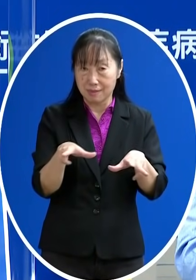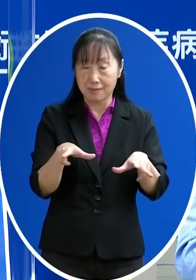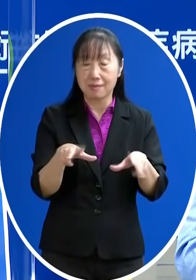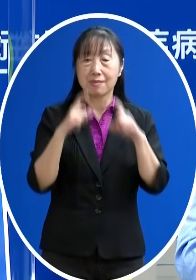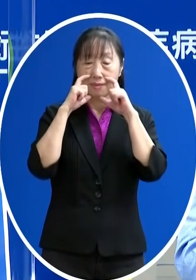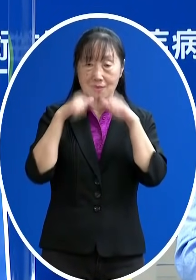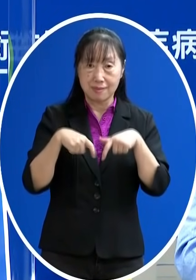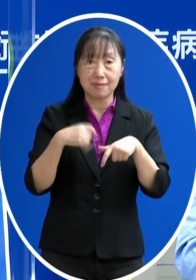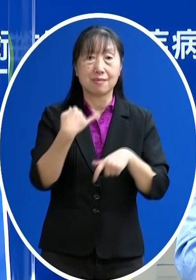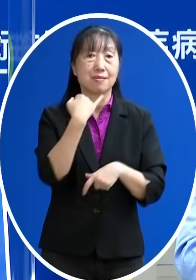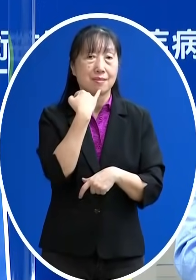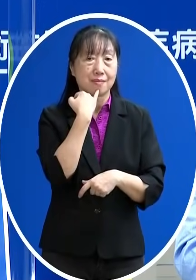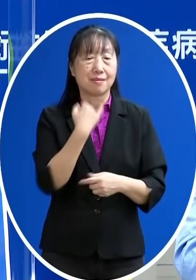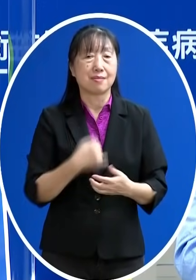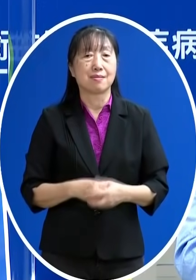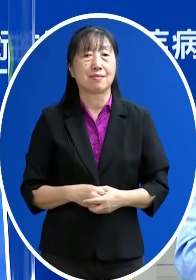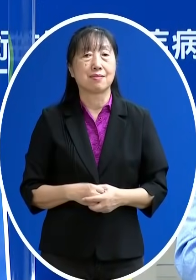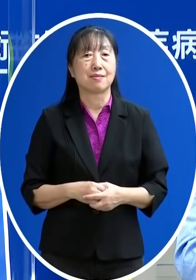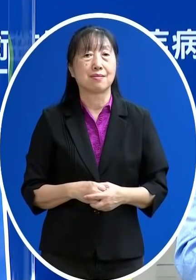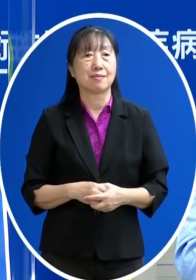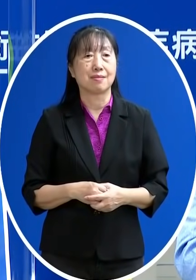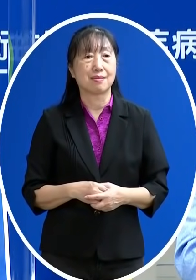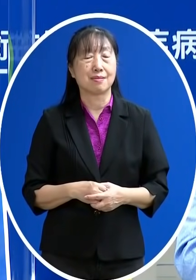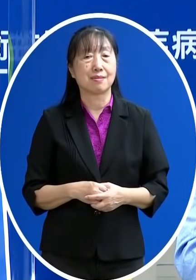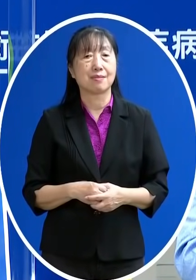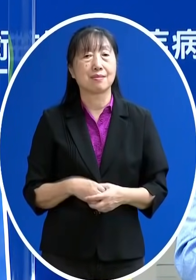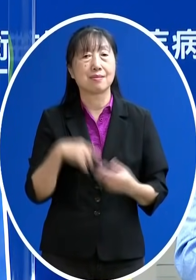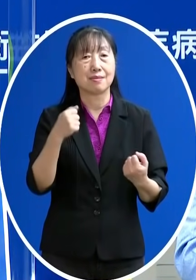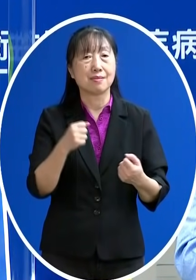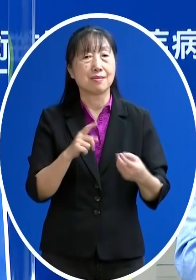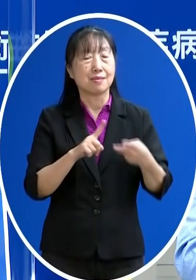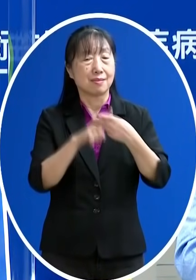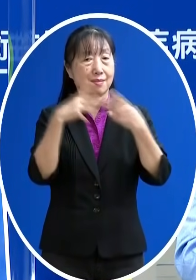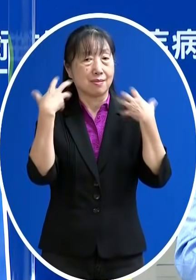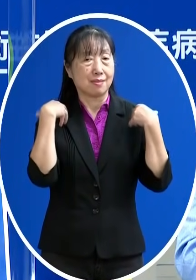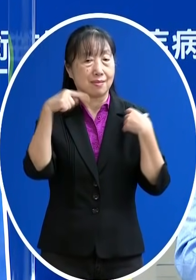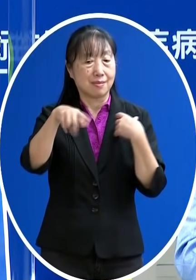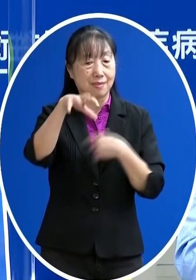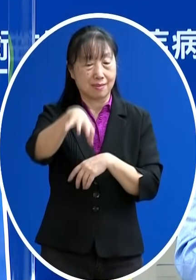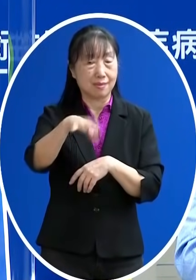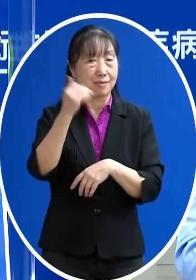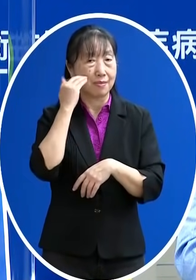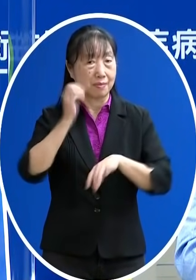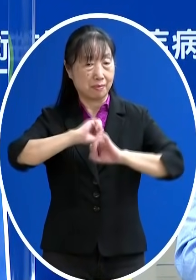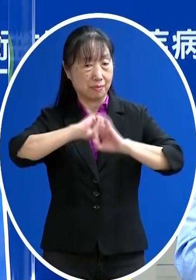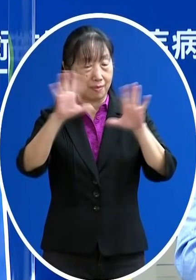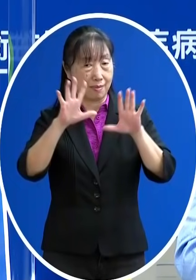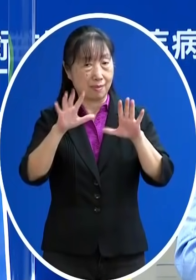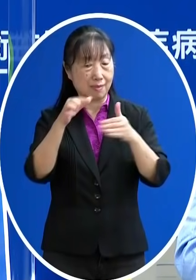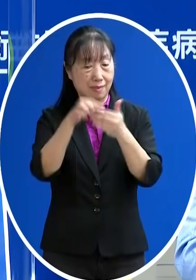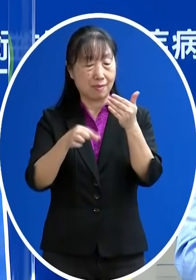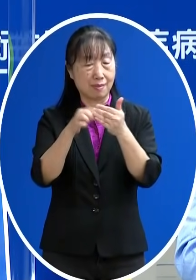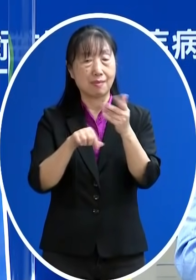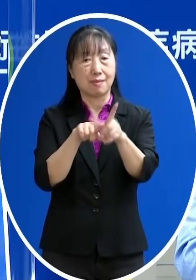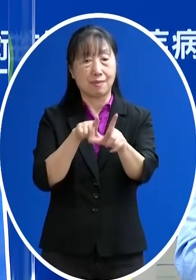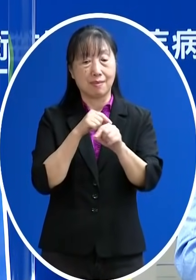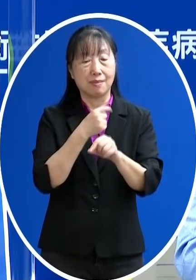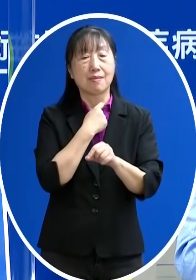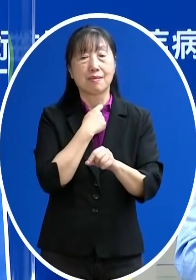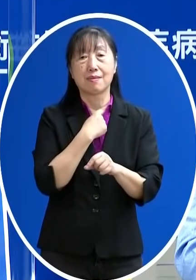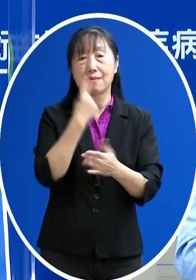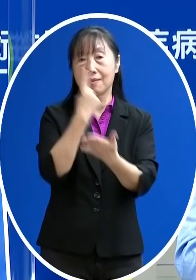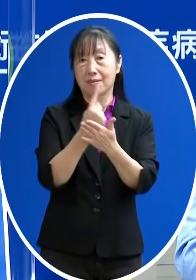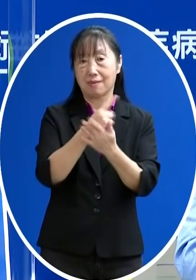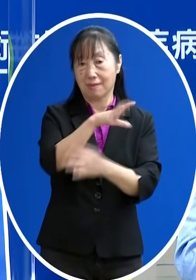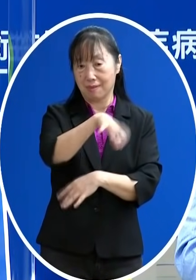带。那第二个当然是哈，在主管机关另有规定哈，依其规定来办理哈，因为各个地方